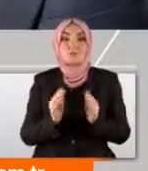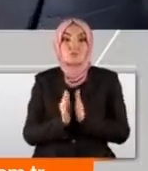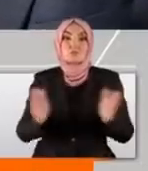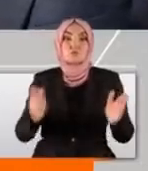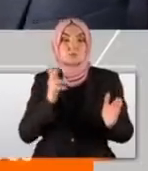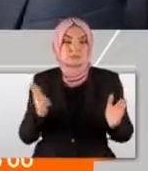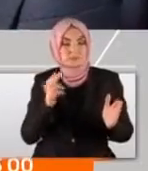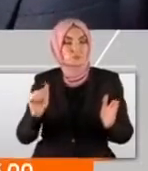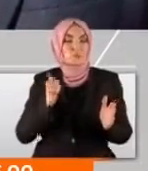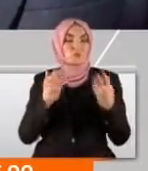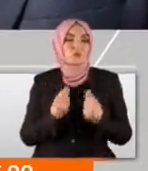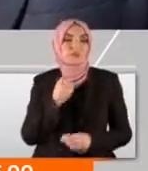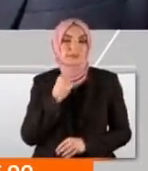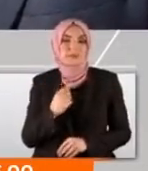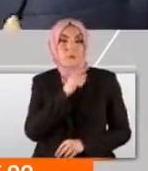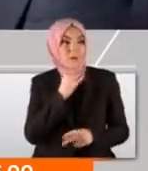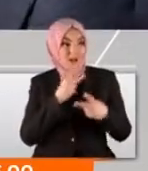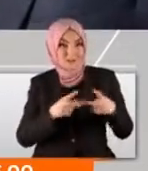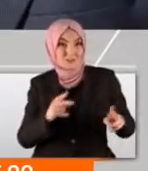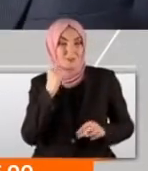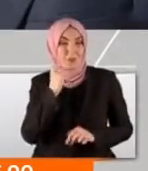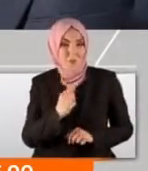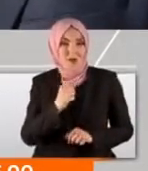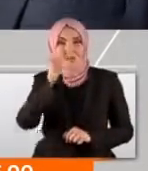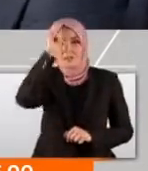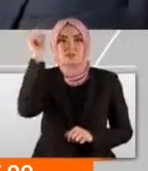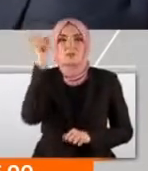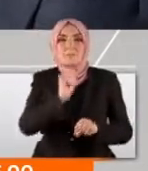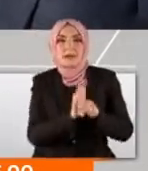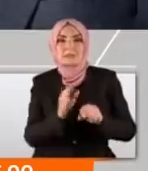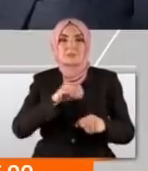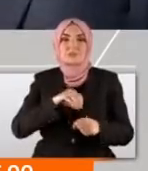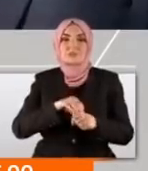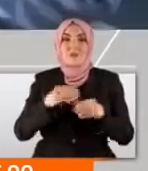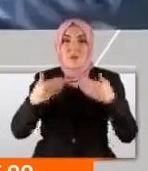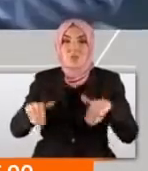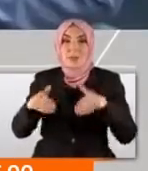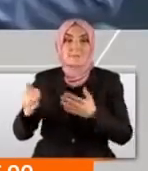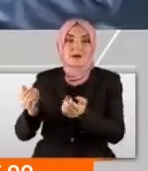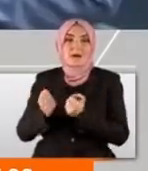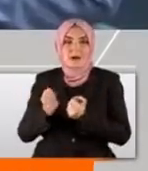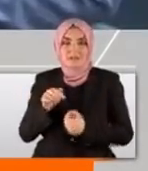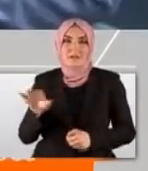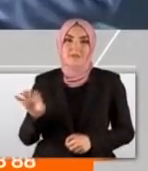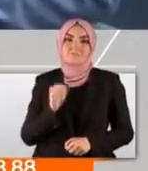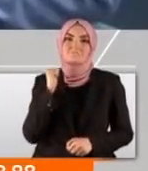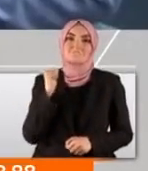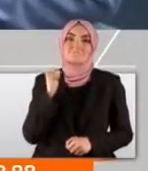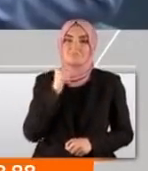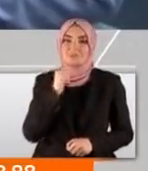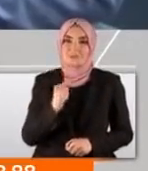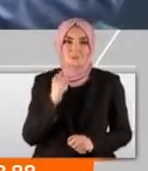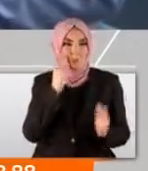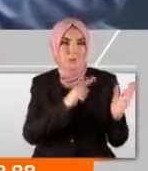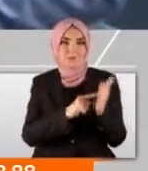da Türkiye'nin pandemide aldığı tedbirlerin ne kadar etkili olduğunu bir kez daha gösteriyor. Bu büyüme demektir. Bir süre sonra hani daha